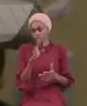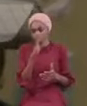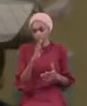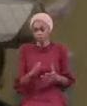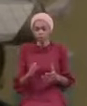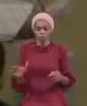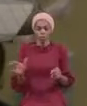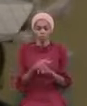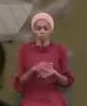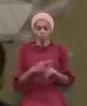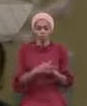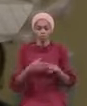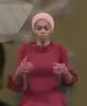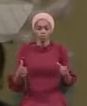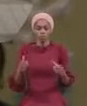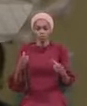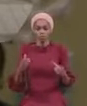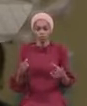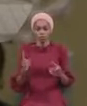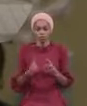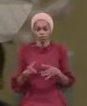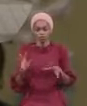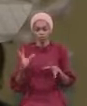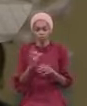avons étudié ce matin